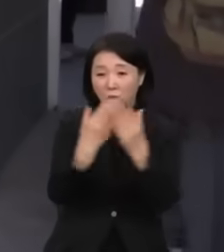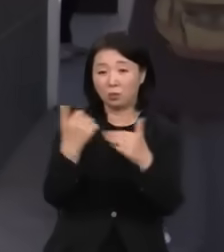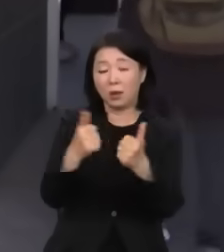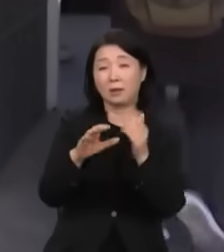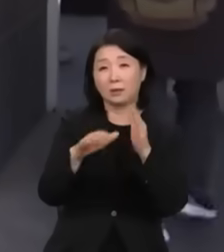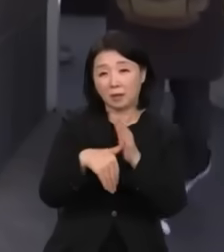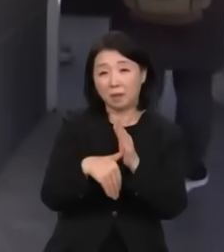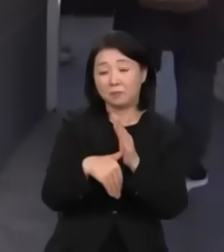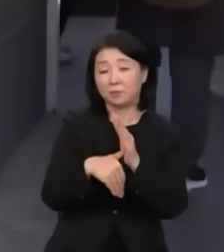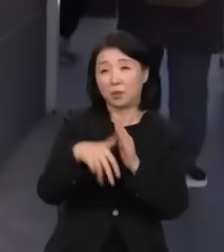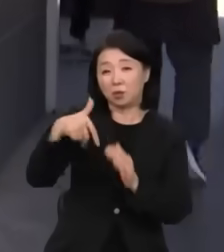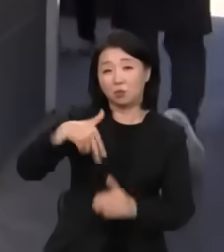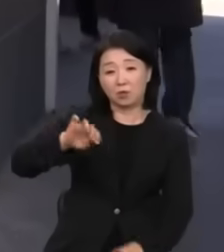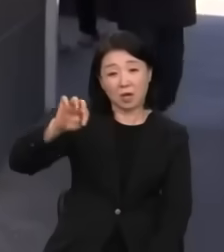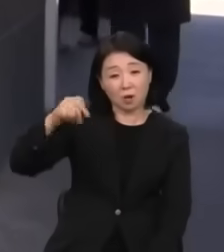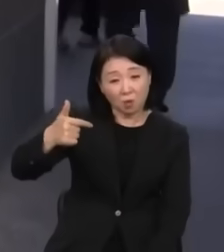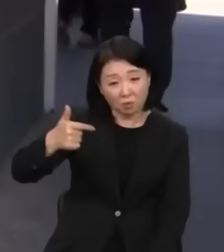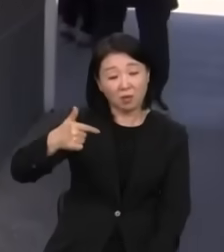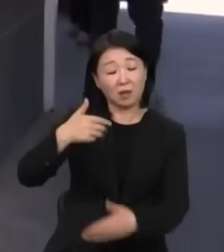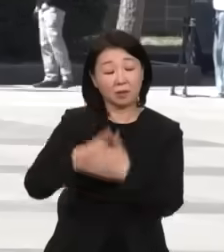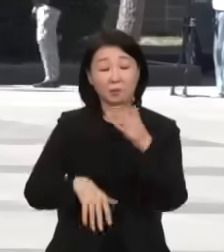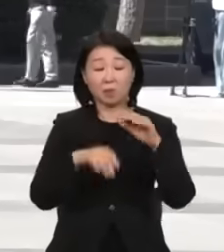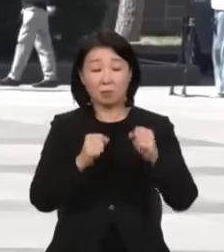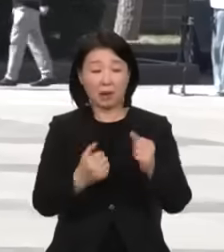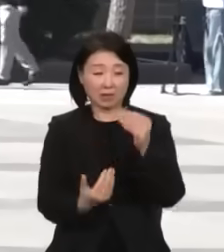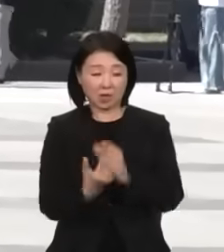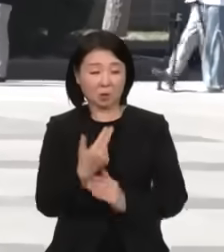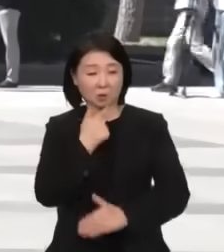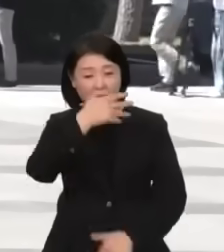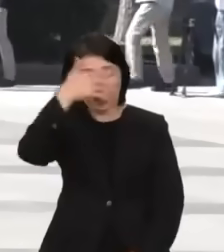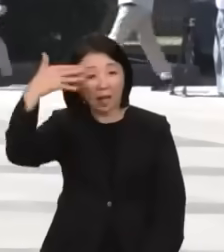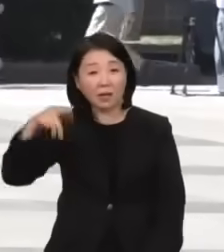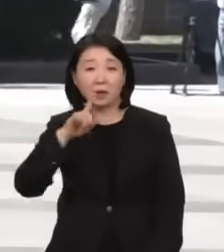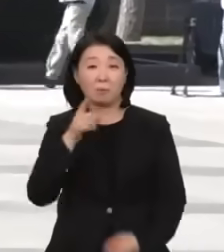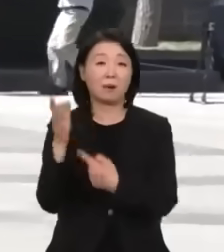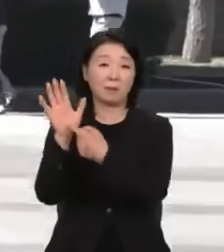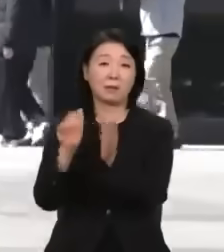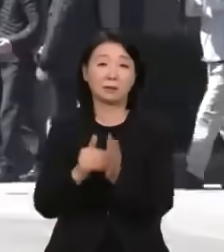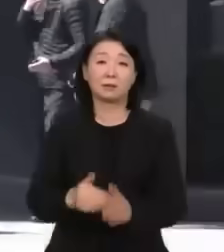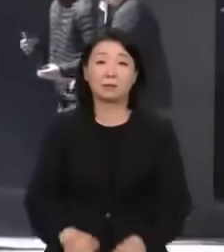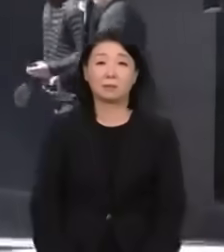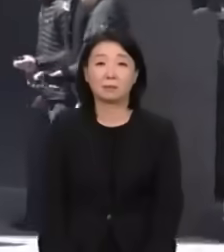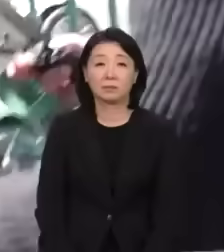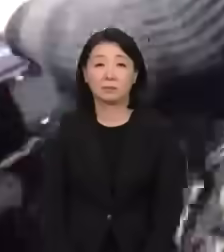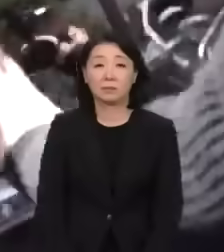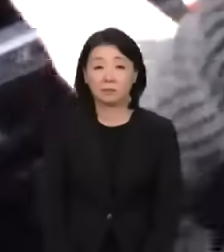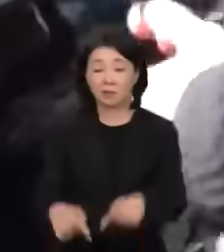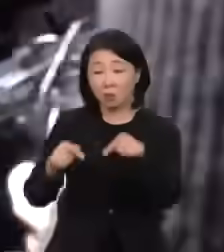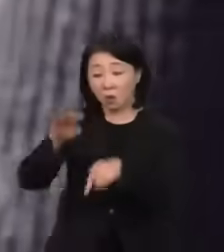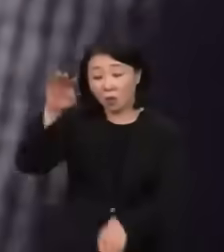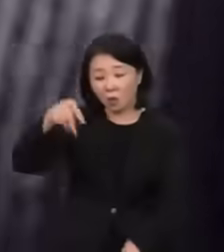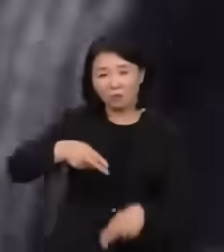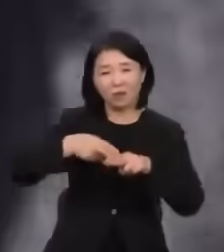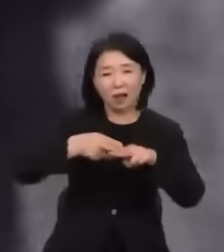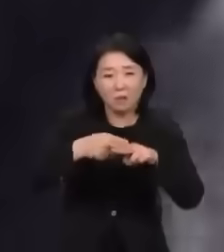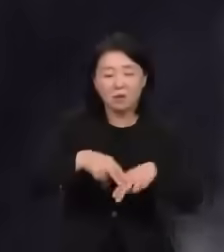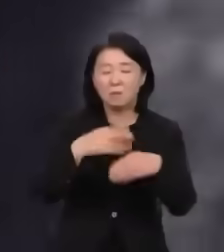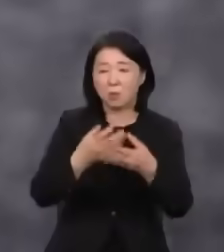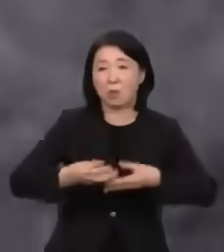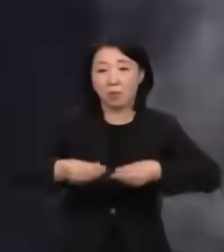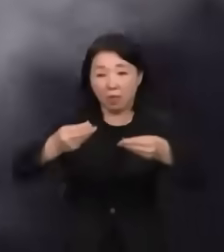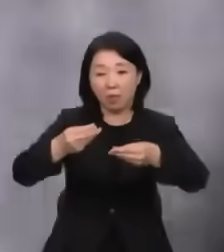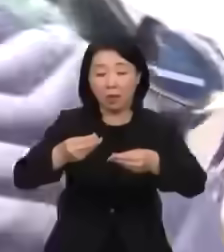따로 남긴 뒤 주재관들이 문제, 사고만 안 치면 다행 등의 발언을 했다는 겁니다. 외교부의 갑질 근절